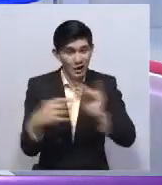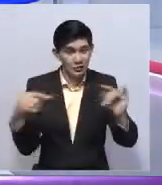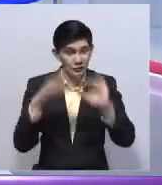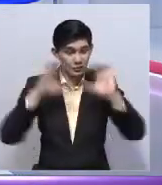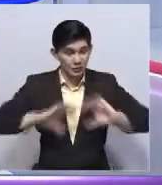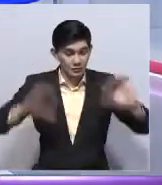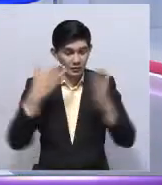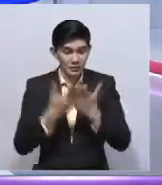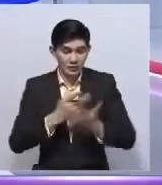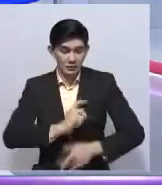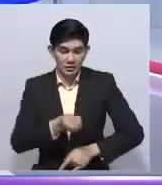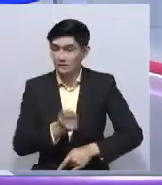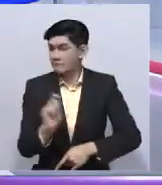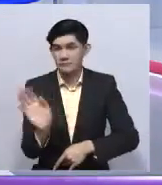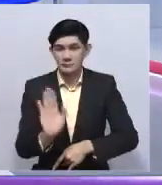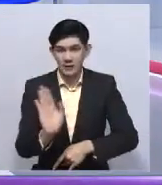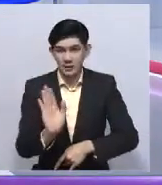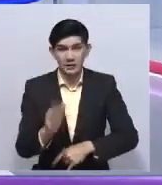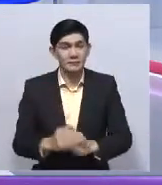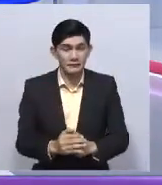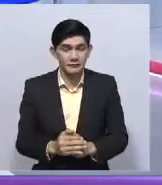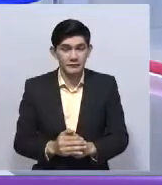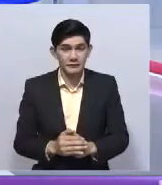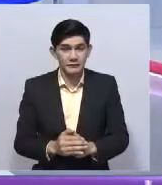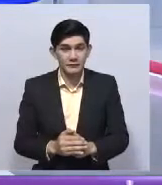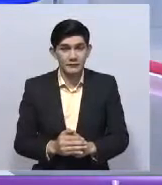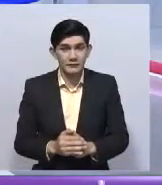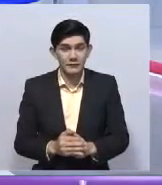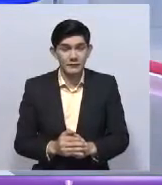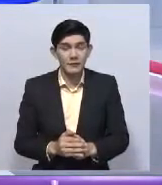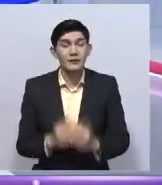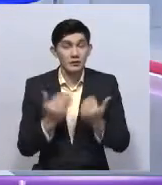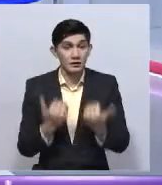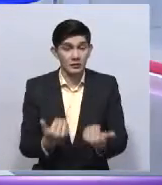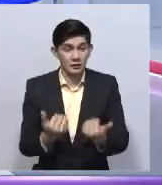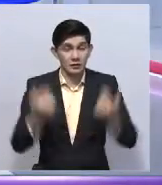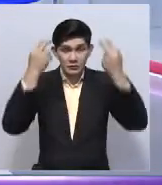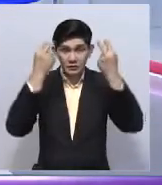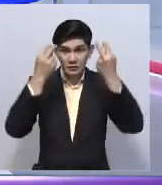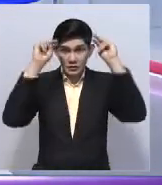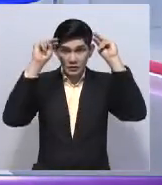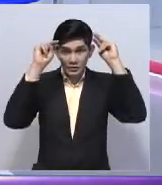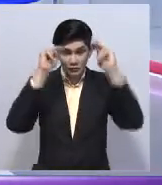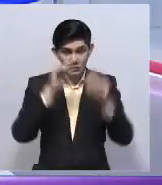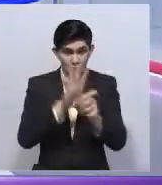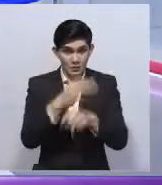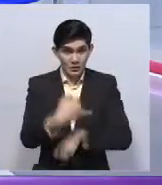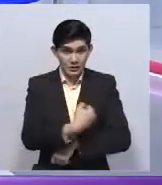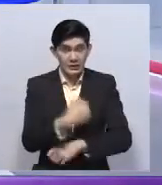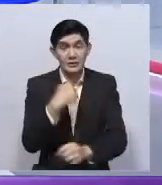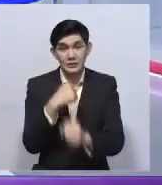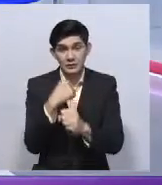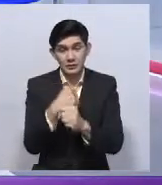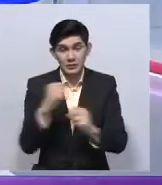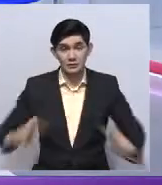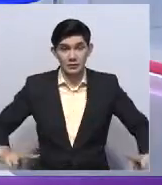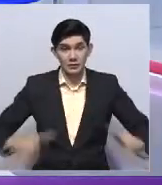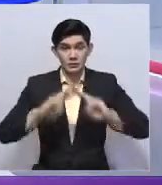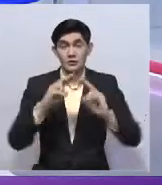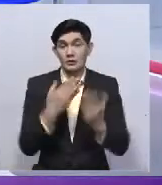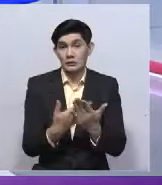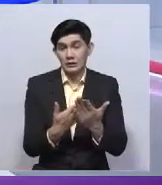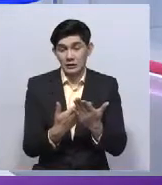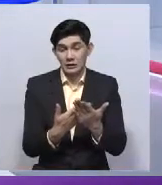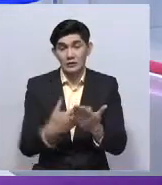ให้รัฐเนี่ยไม่ต้องจ่ายค่าเสียหายให้กับเอกชนอีกต่อไปค่ะเรื่องนี้ท่านนายกรัฐมนตรีก็พอใจการทำงานของกระทรวงการค